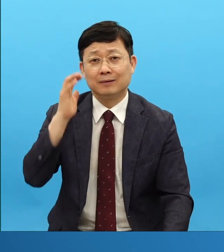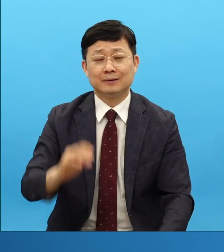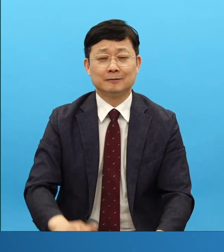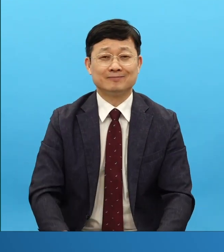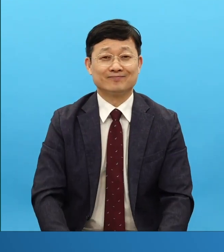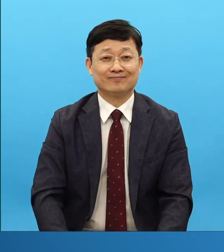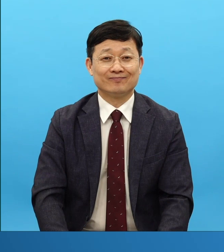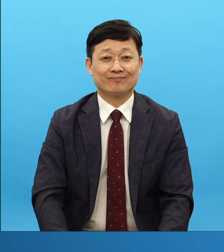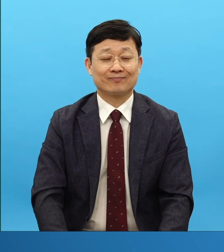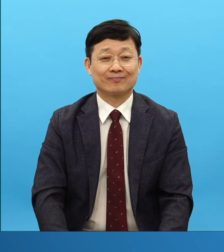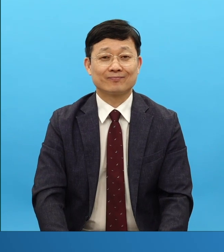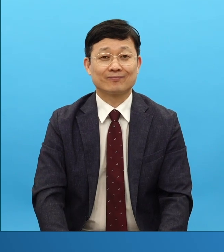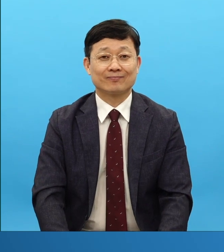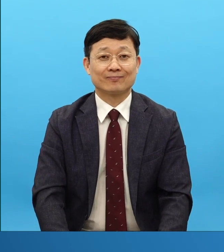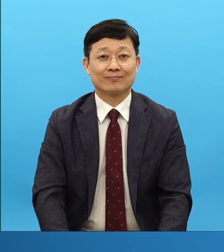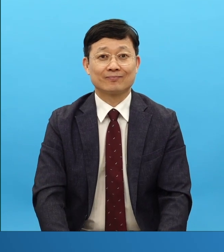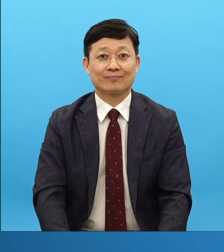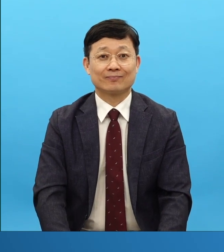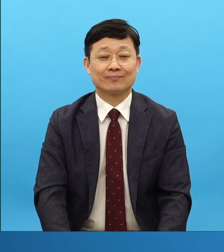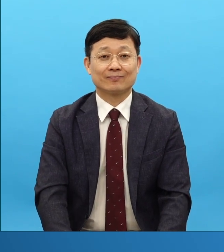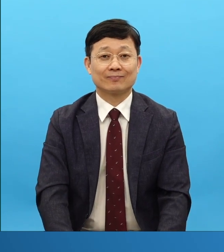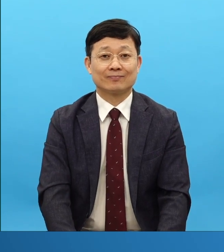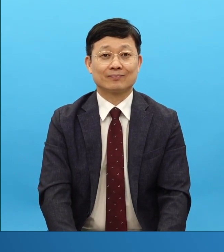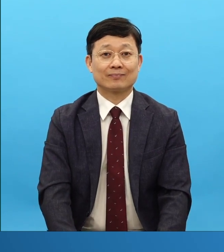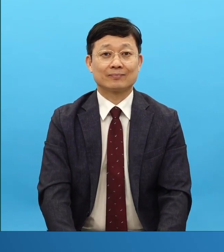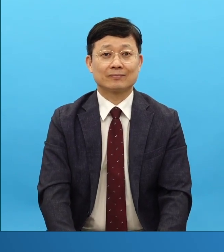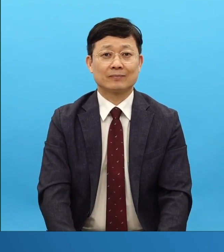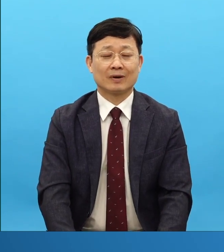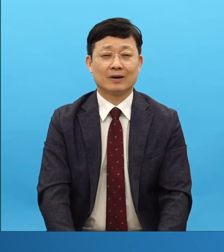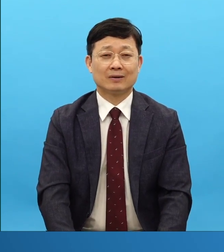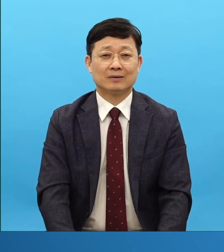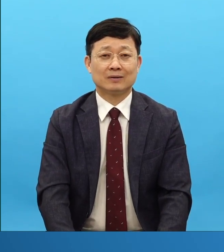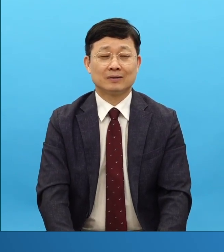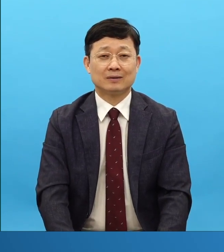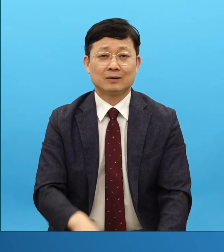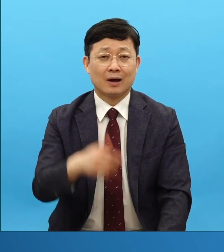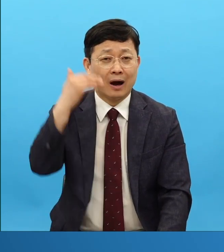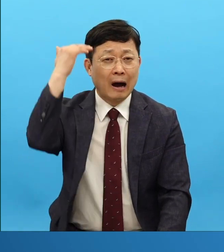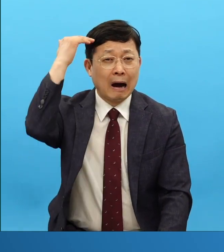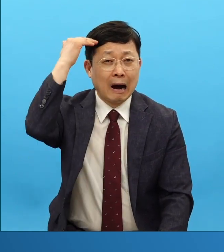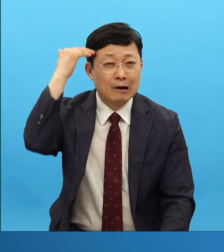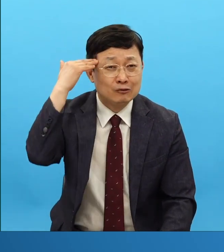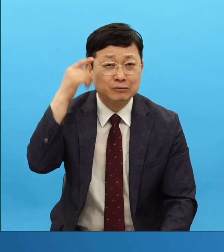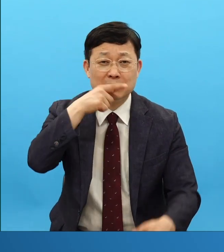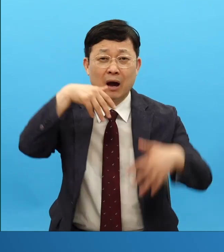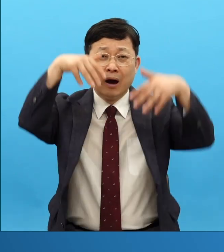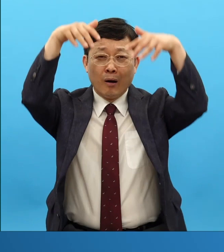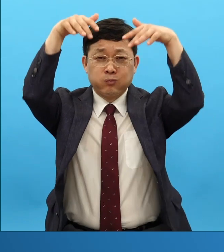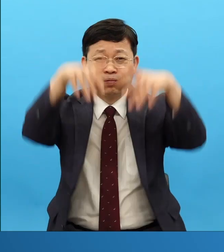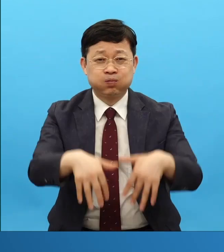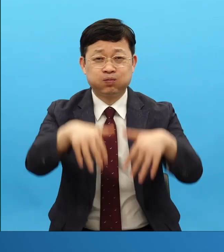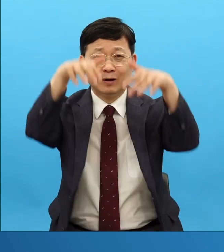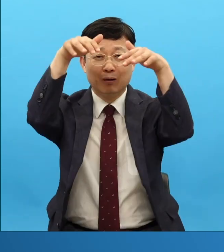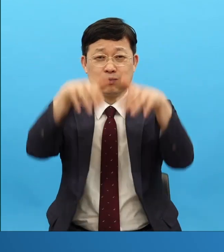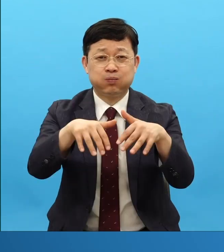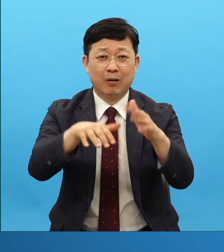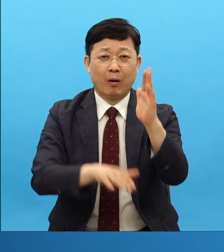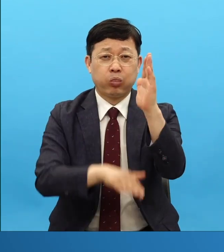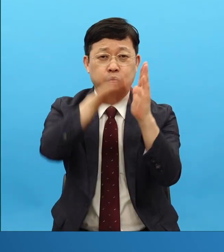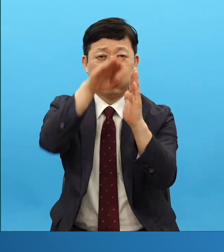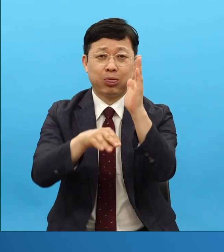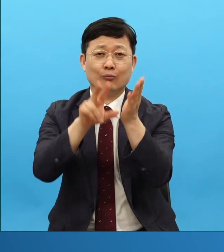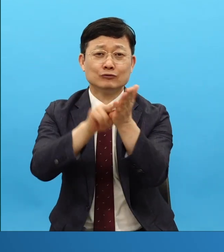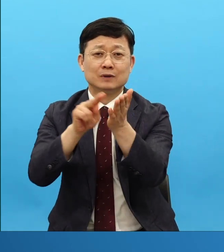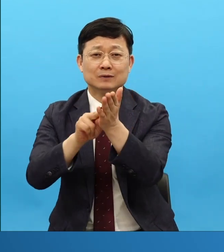그래서 뭐 우리나라는 막 비만 오면 난리고 막 그렇습니다. Every time it rains, there is a ruckus in our country.